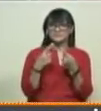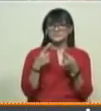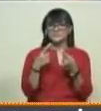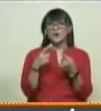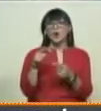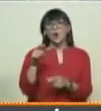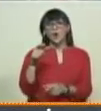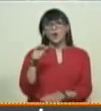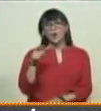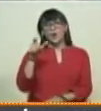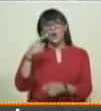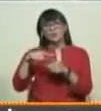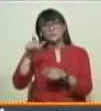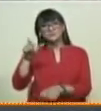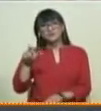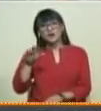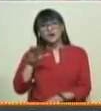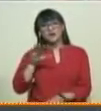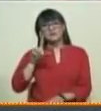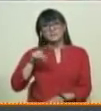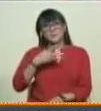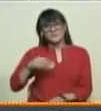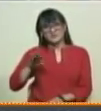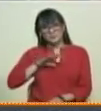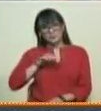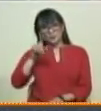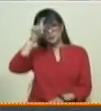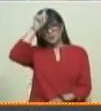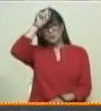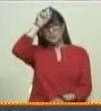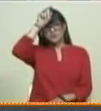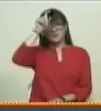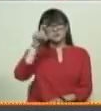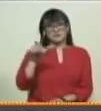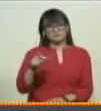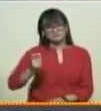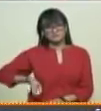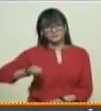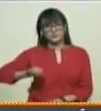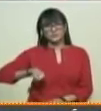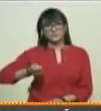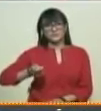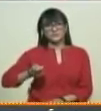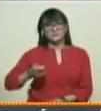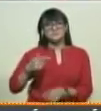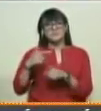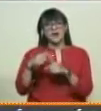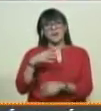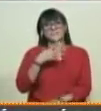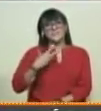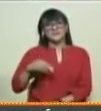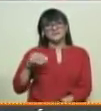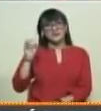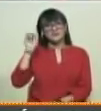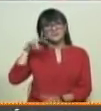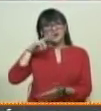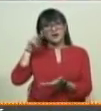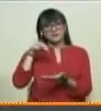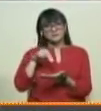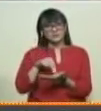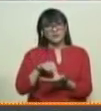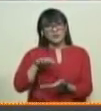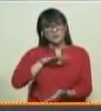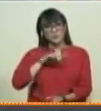turco y se entrevistó también, fue recibido por el presidente de la Gran Asamblea Nacional de Turquía